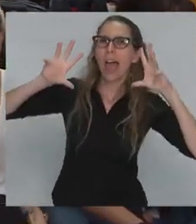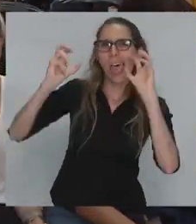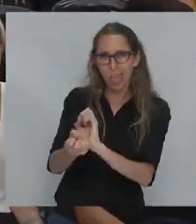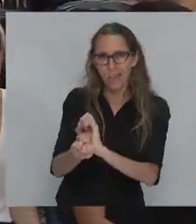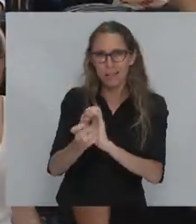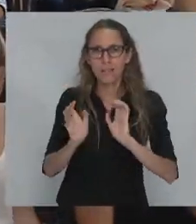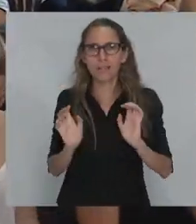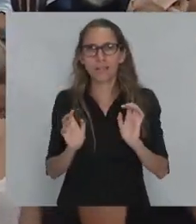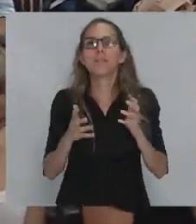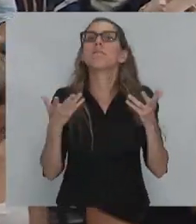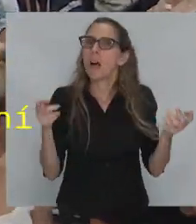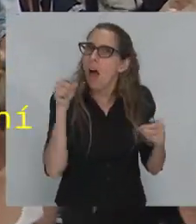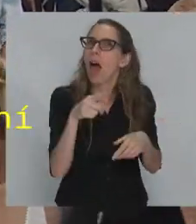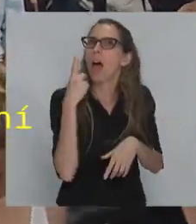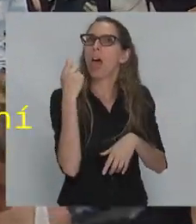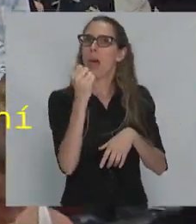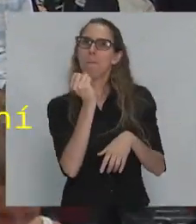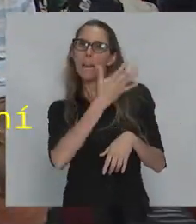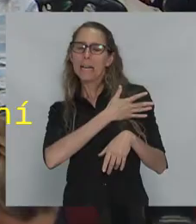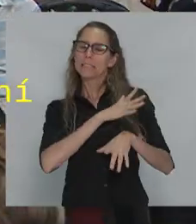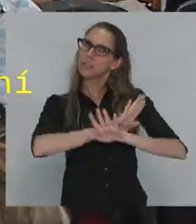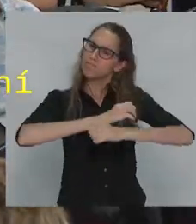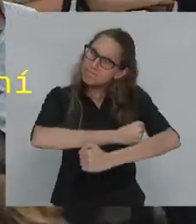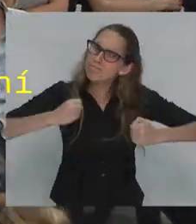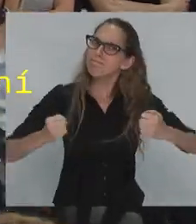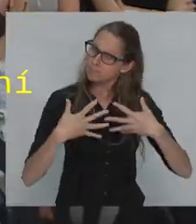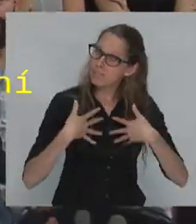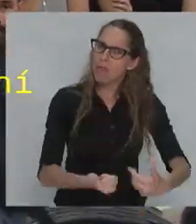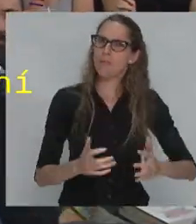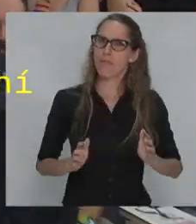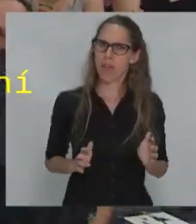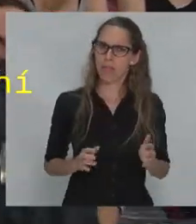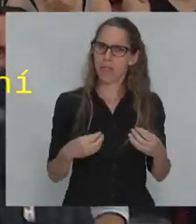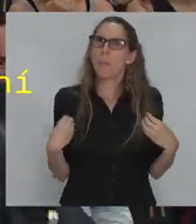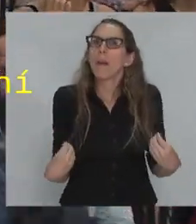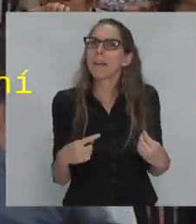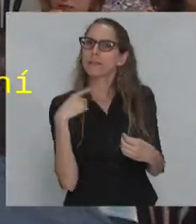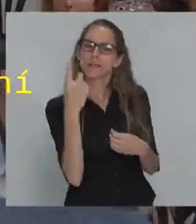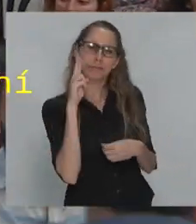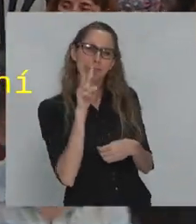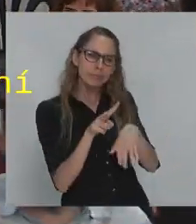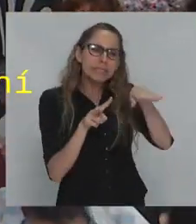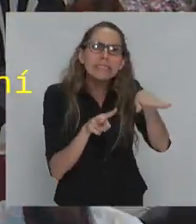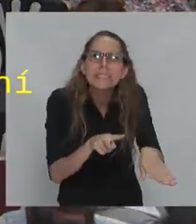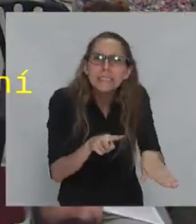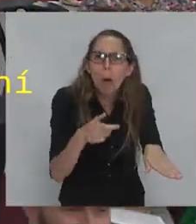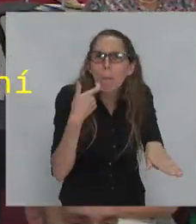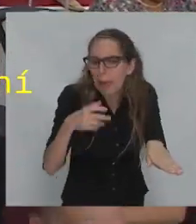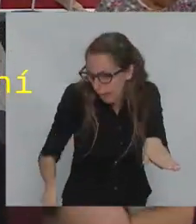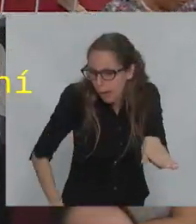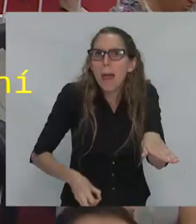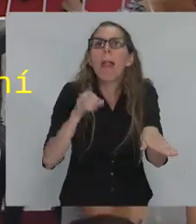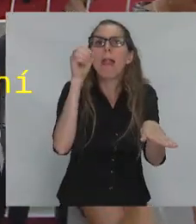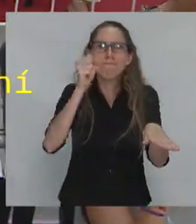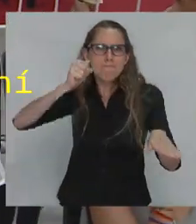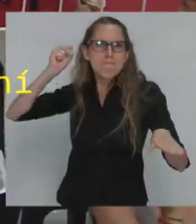pour n'importe quel être humain qui voit une image ou un enfant à une pierre et face à lui un homme dans un char d'assaut de se dire le char d'assaut est agressé